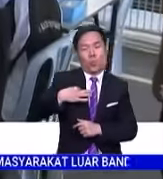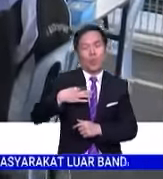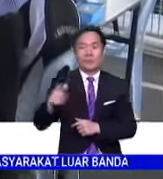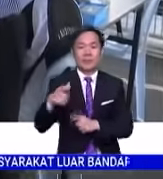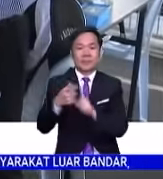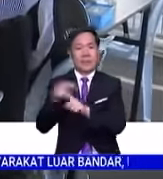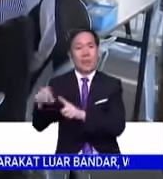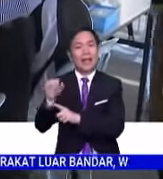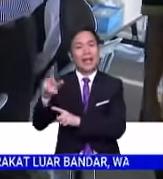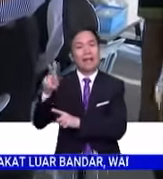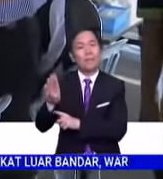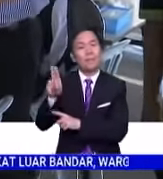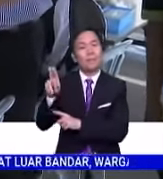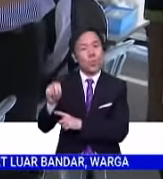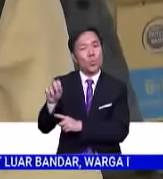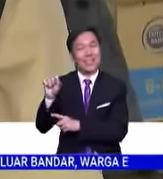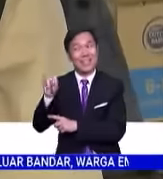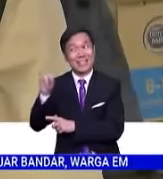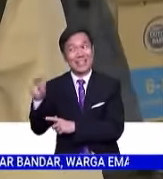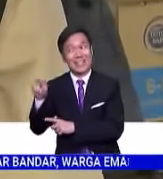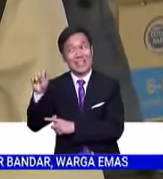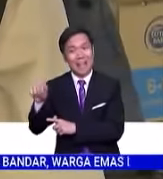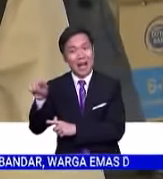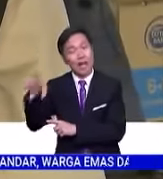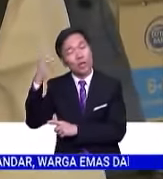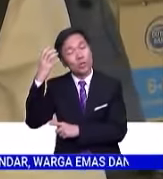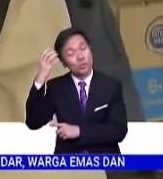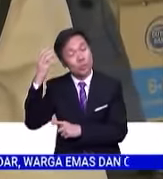Amal Perubatan Ibnu Sinar Terengganu PAPISMA.